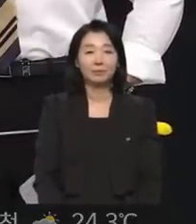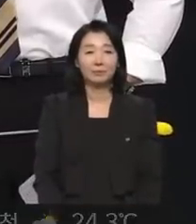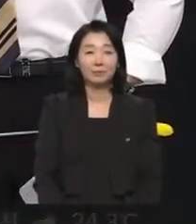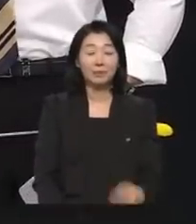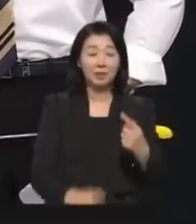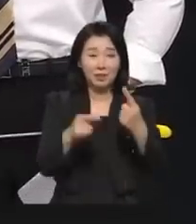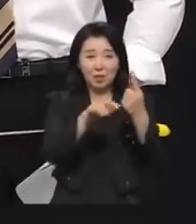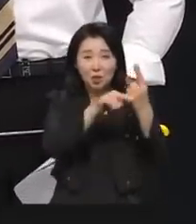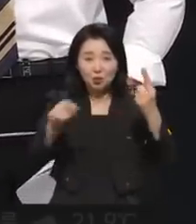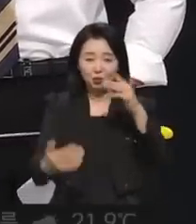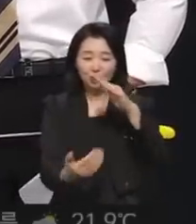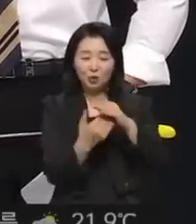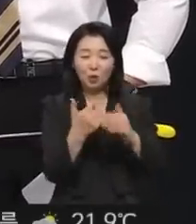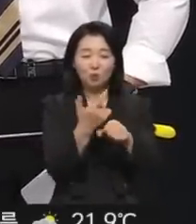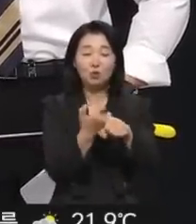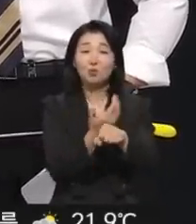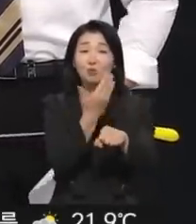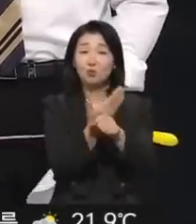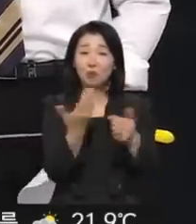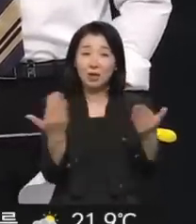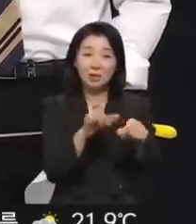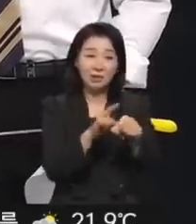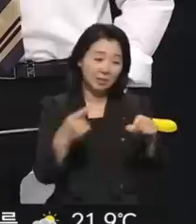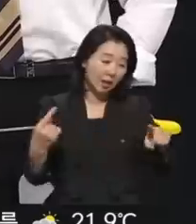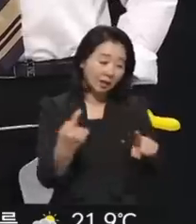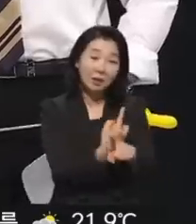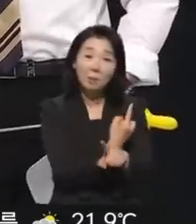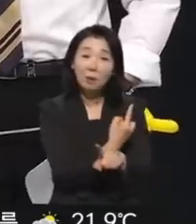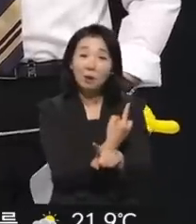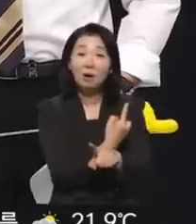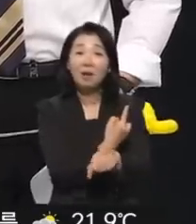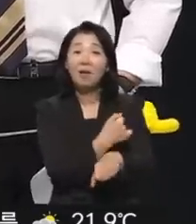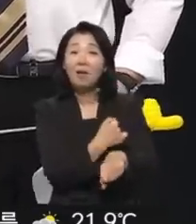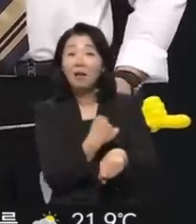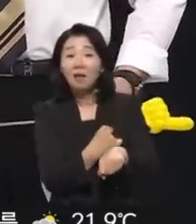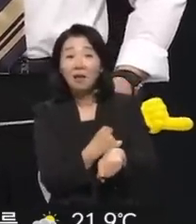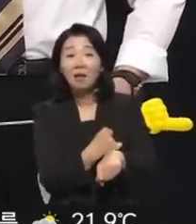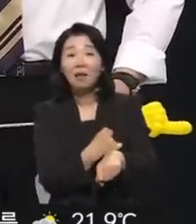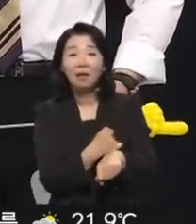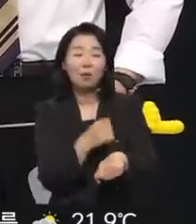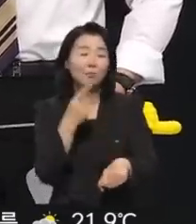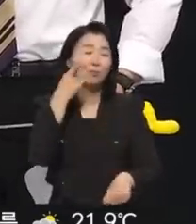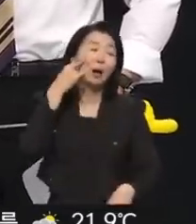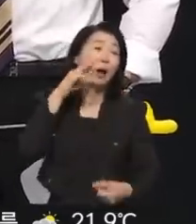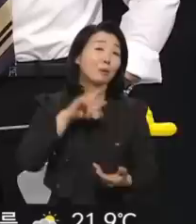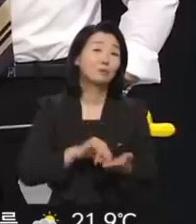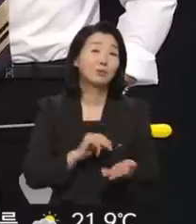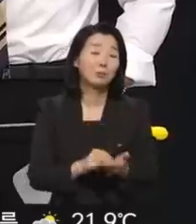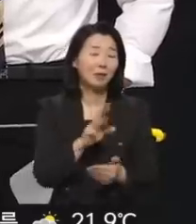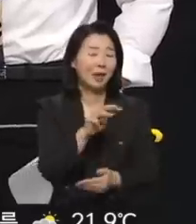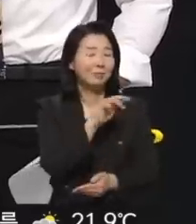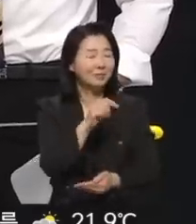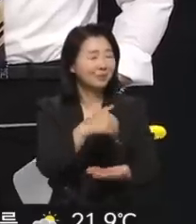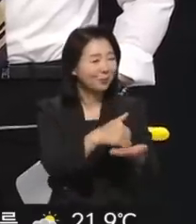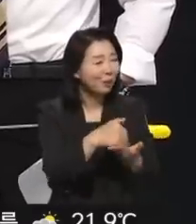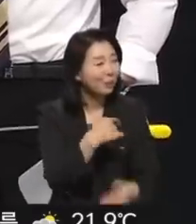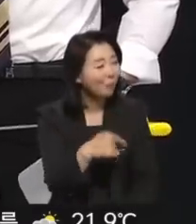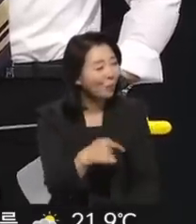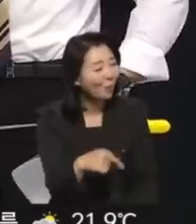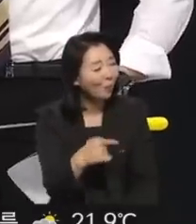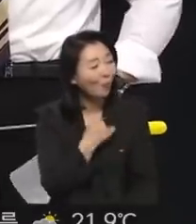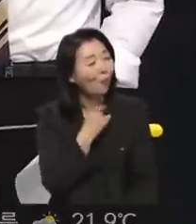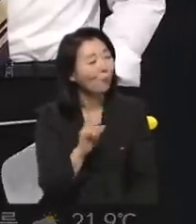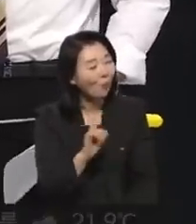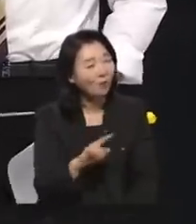최대 69시간 근로시간 개편안을 포함해서 여러 노동 이슈와 관련한 이 MZ세대의 목소리를 듣고 정책에